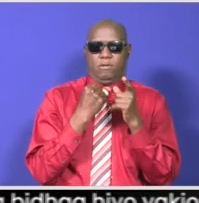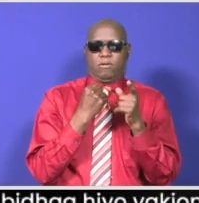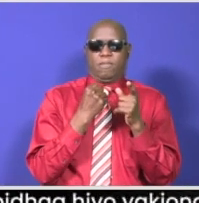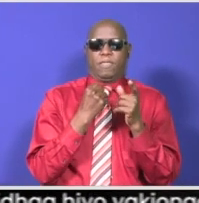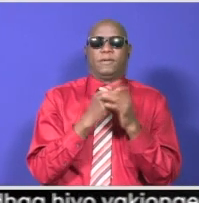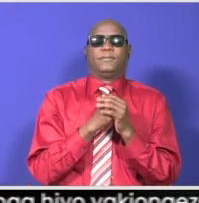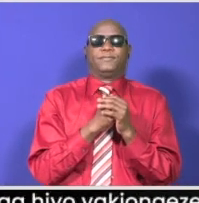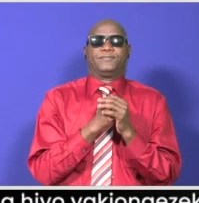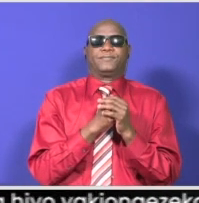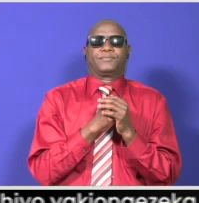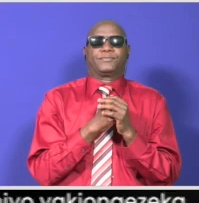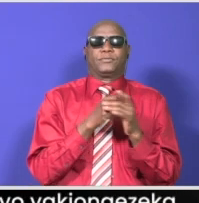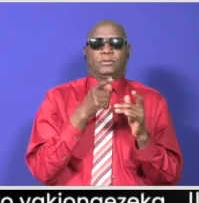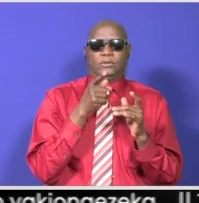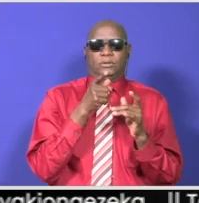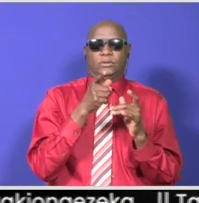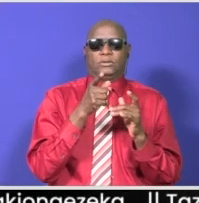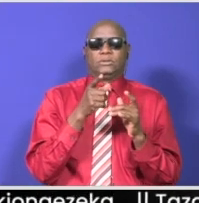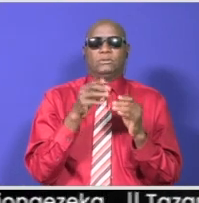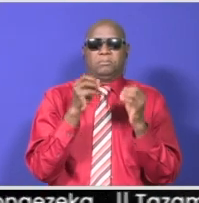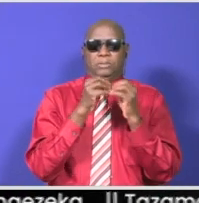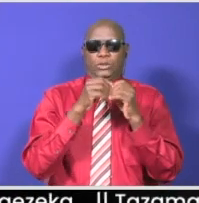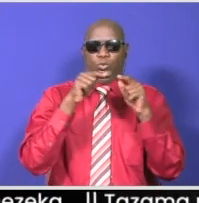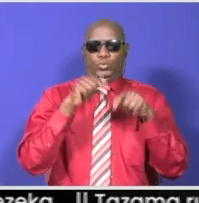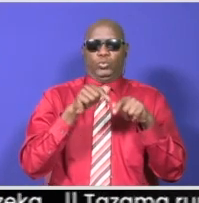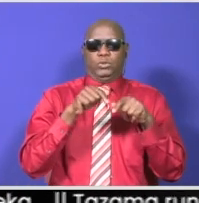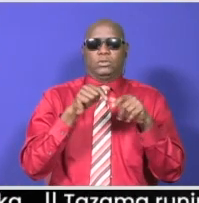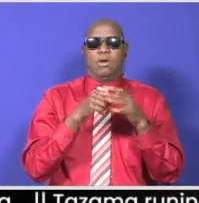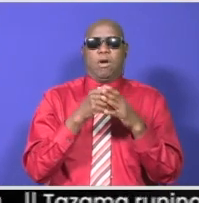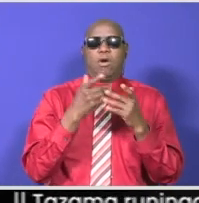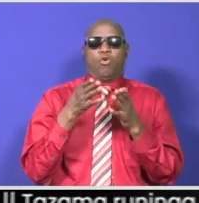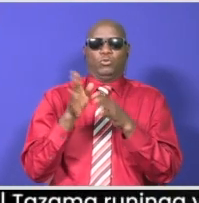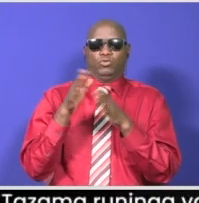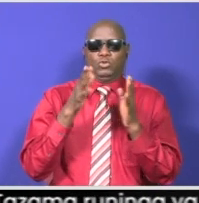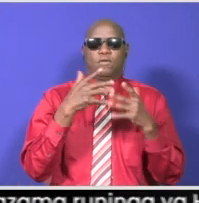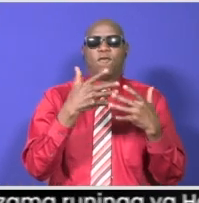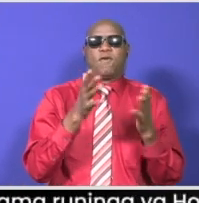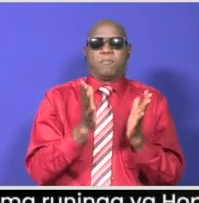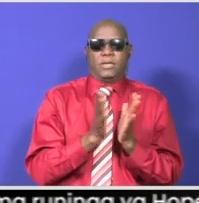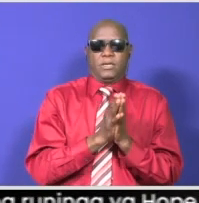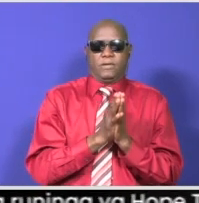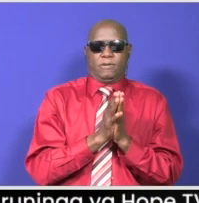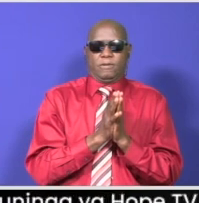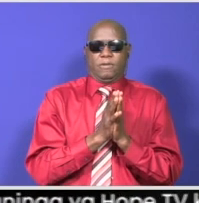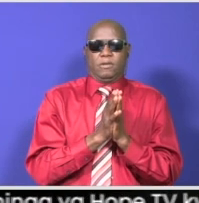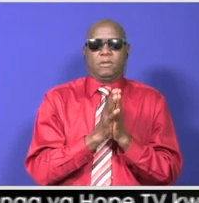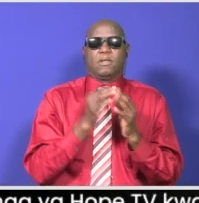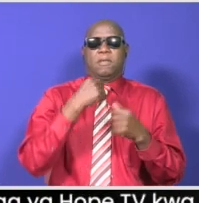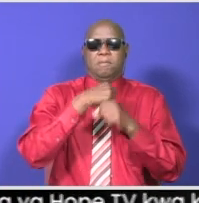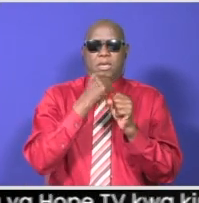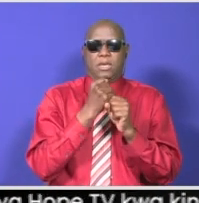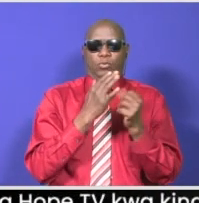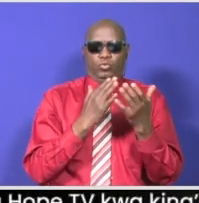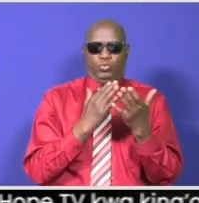zitakazobuniwa. Kauli mbiu ya kongamano la mwaka huu ni ngazi ya juu, nafasi kwa jamii, hii ikisisitizia umuhimu wa